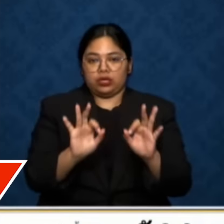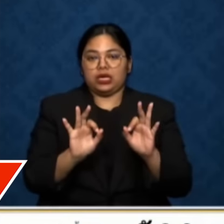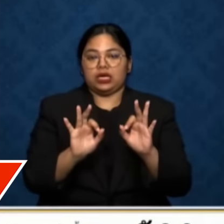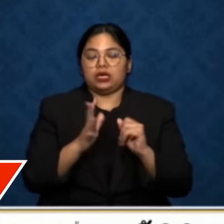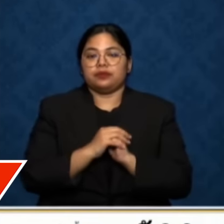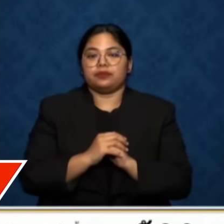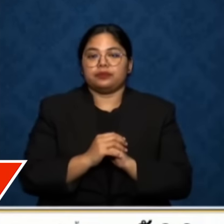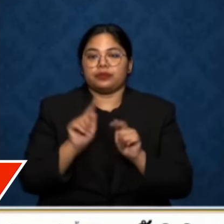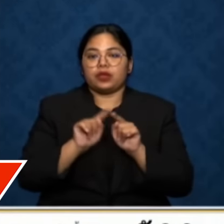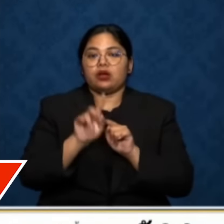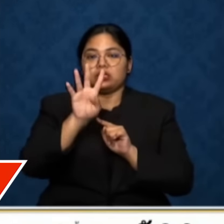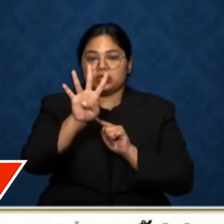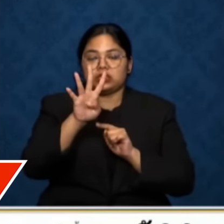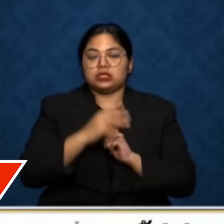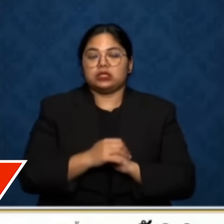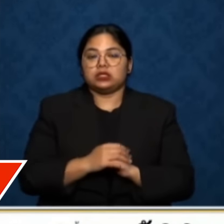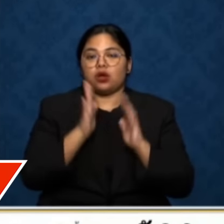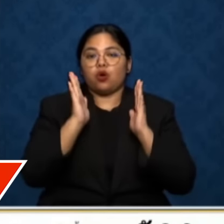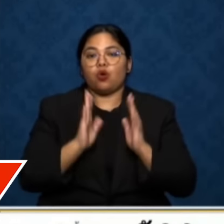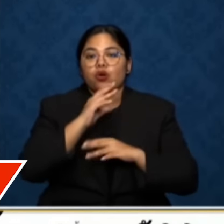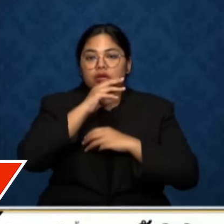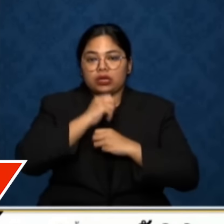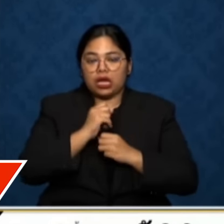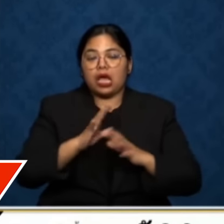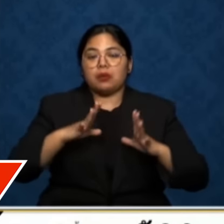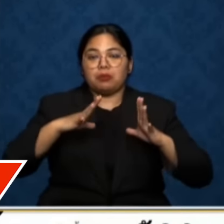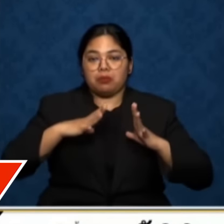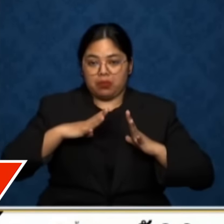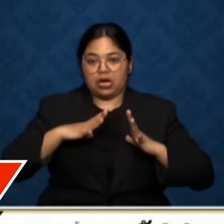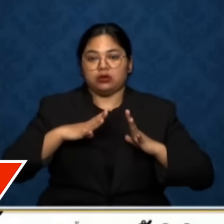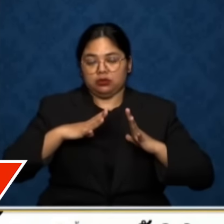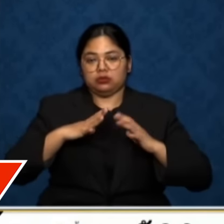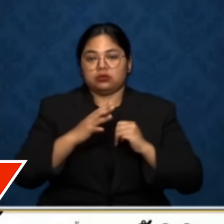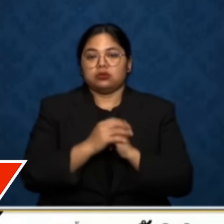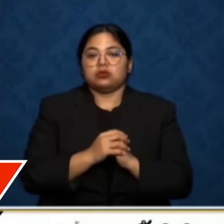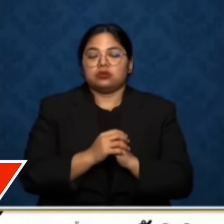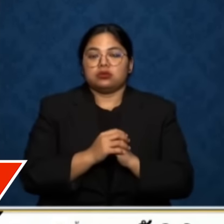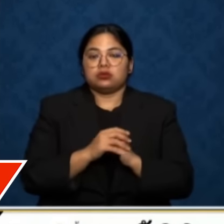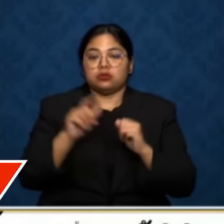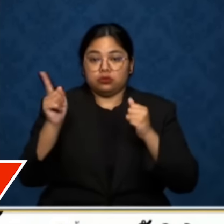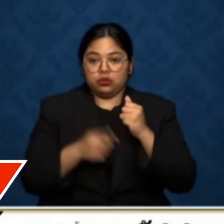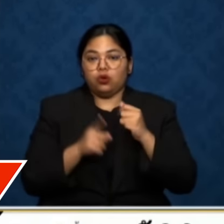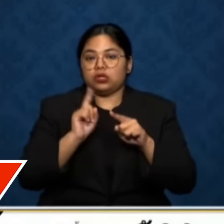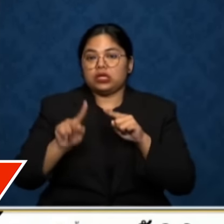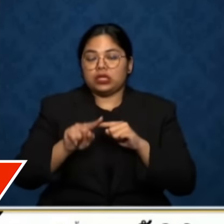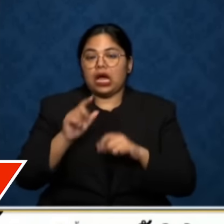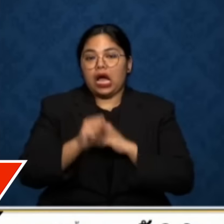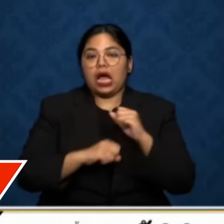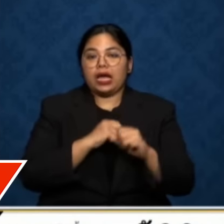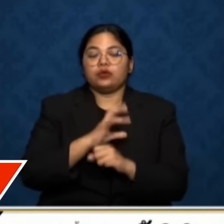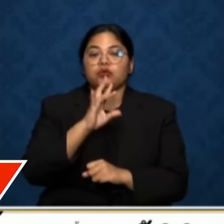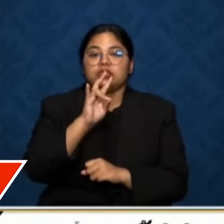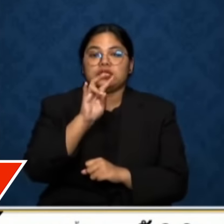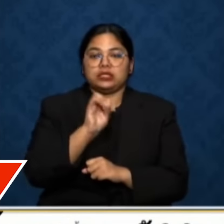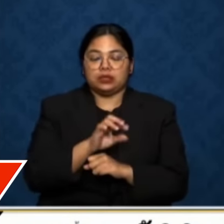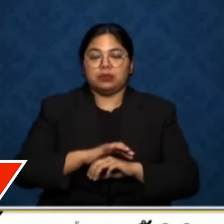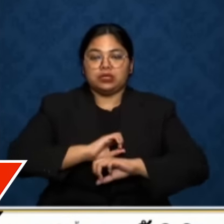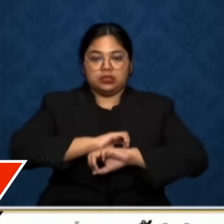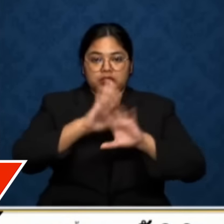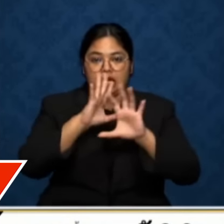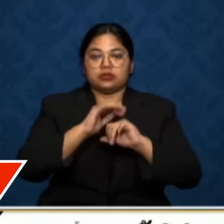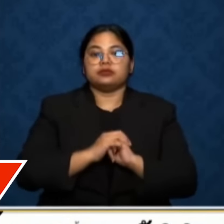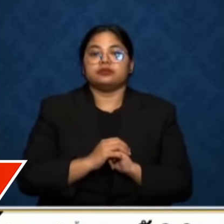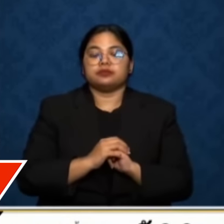ข้อ4ในกรณีสูงอายุที่จะได้พักโทษเป็นเหตุพิเศษเนี่ยนะครับ1ต้องอายุเกิน70อันนี้เป็นประจักษ์ชัด